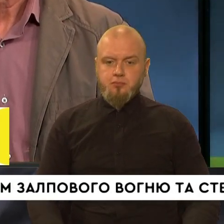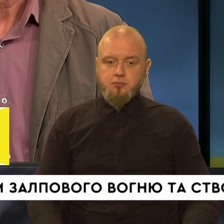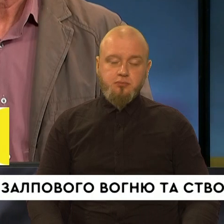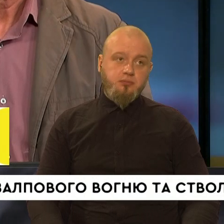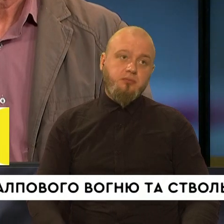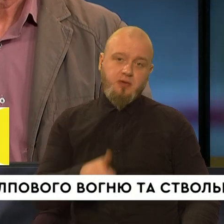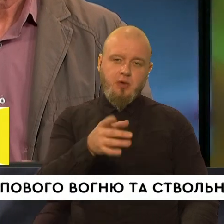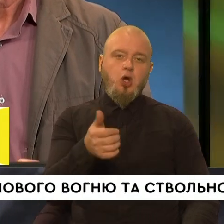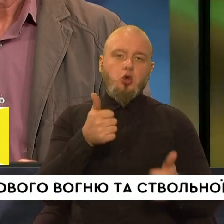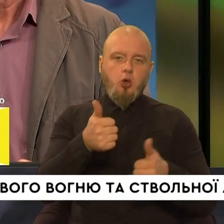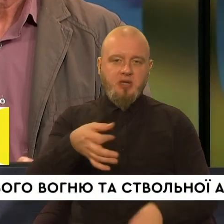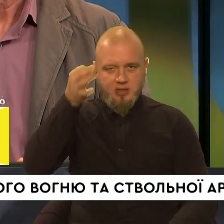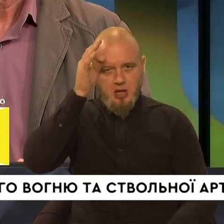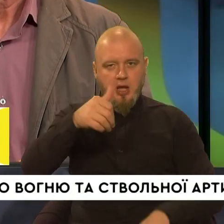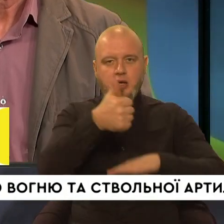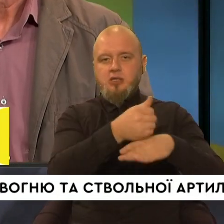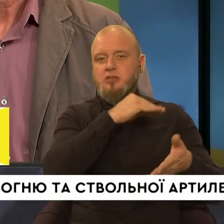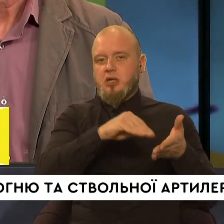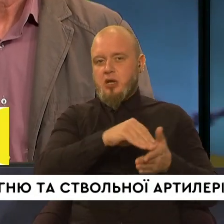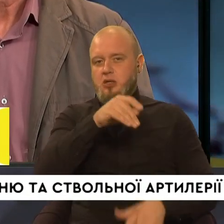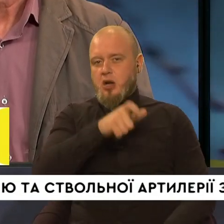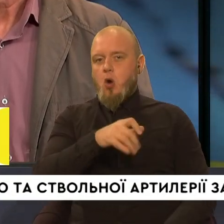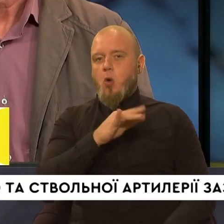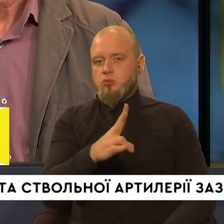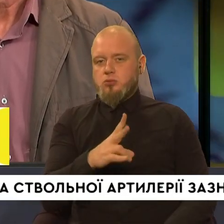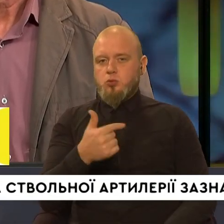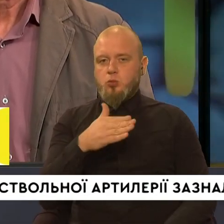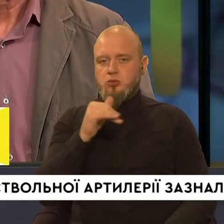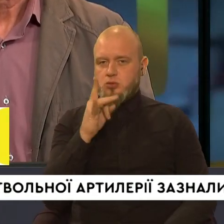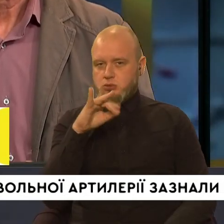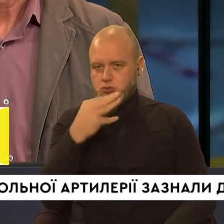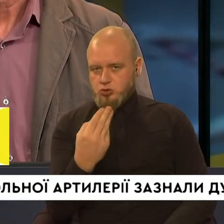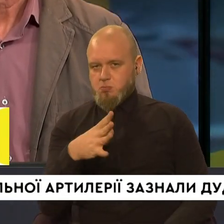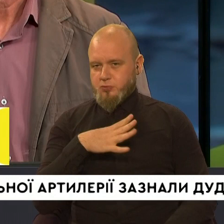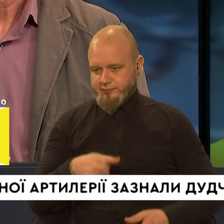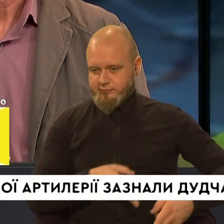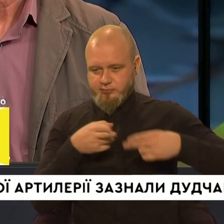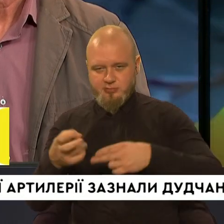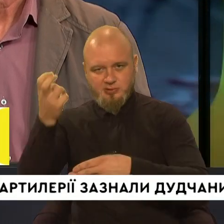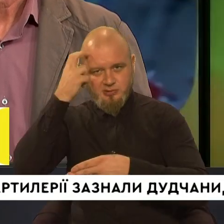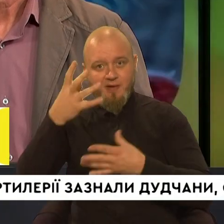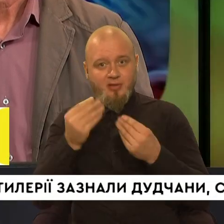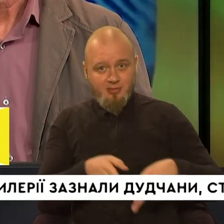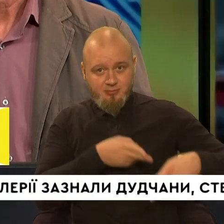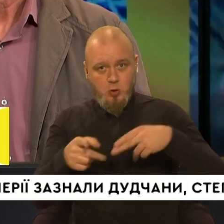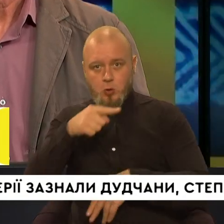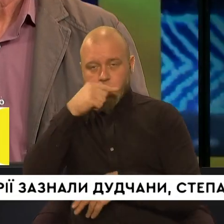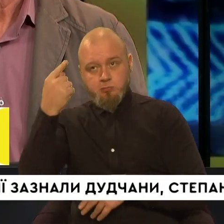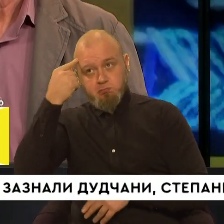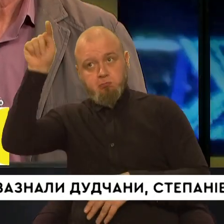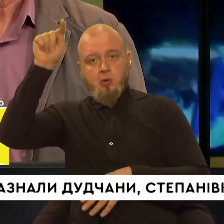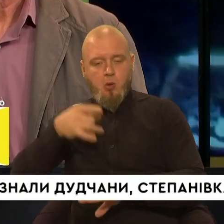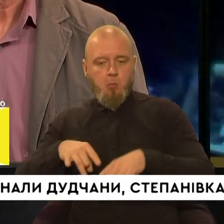Ну, ви добре згадали генерального секретаря ООН Гутерреша. Він же ж приїжджав до Києва. День його приїзду росіяни